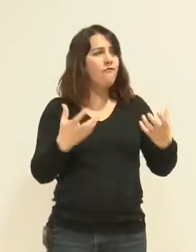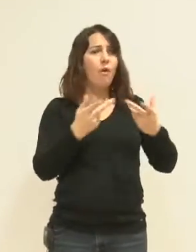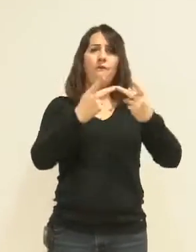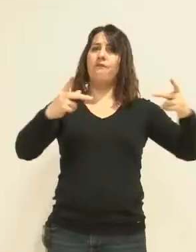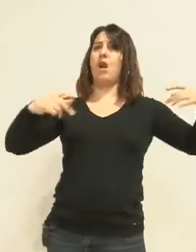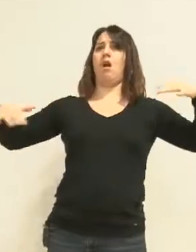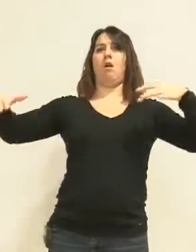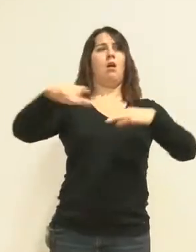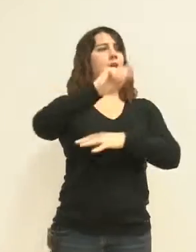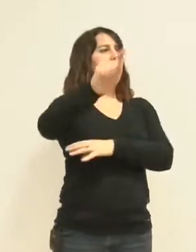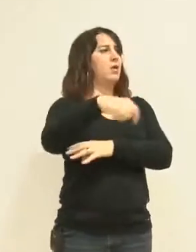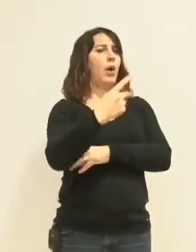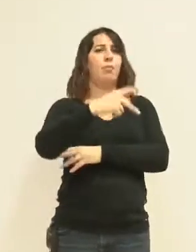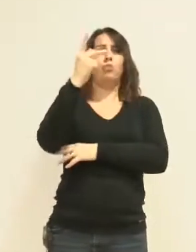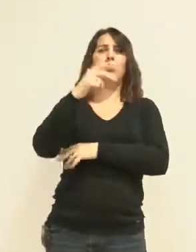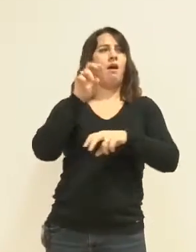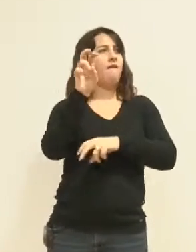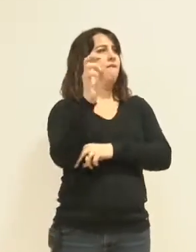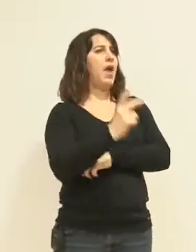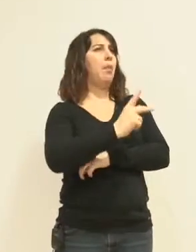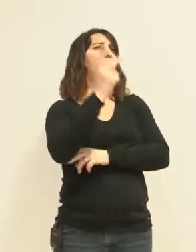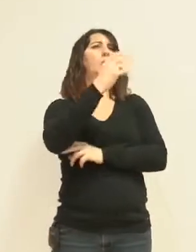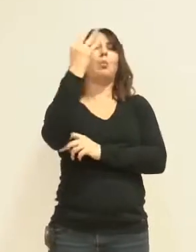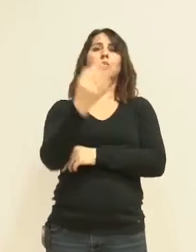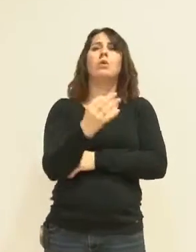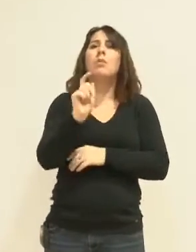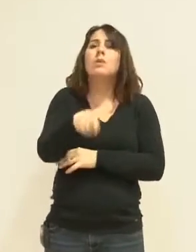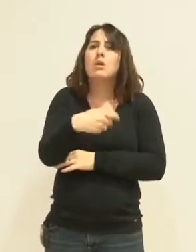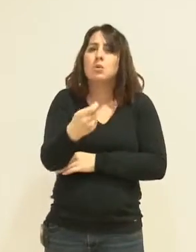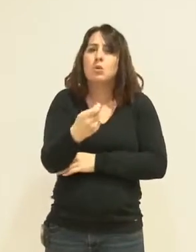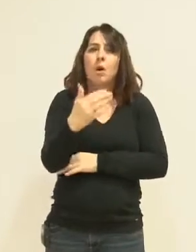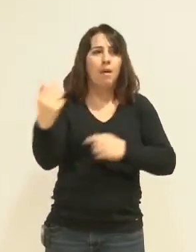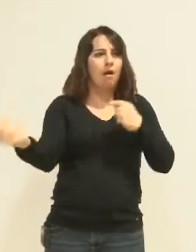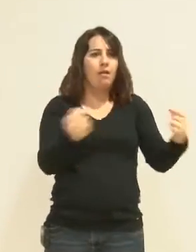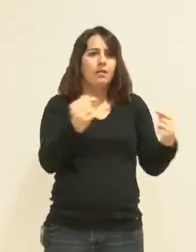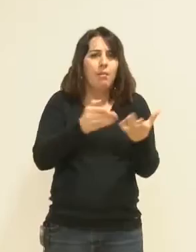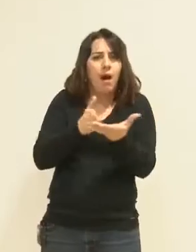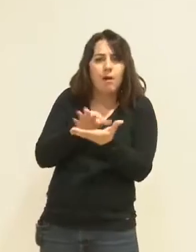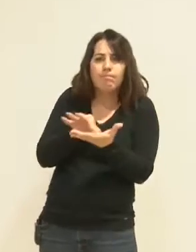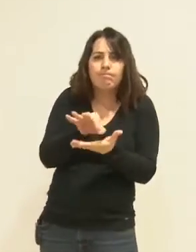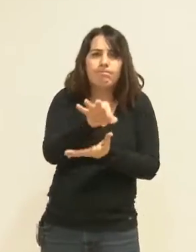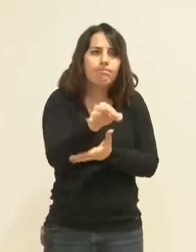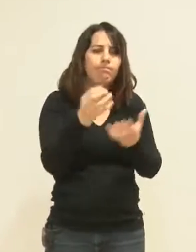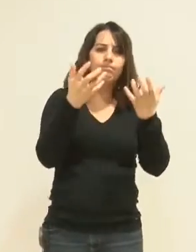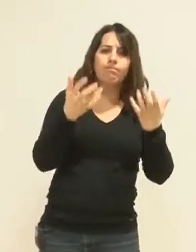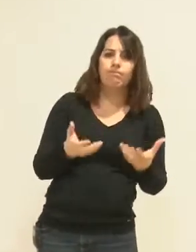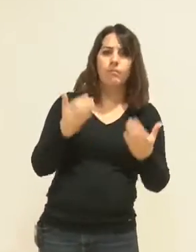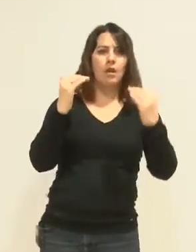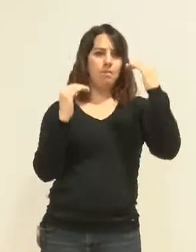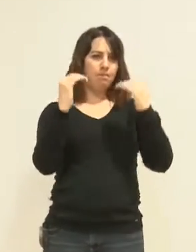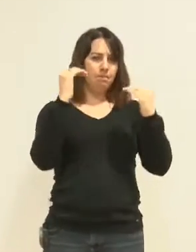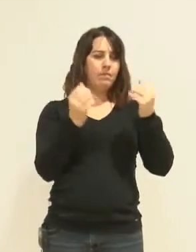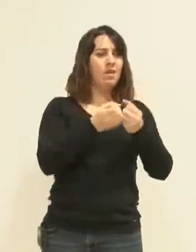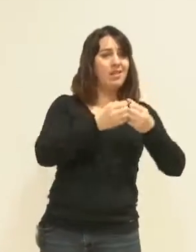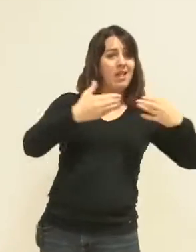cadre le plus naturel et le plus vert possible. Mais ce débat d'orientation cherche aussi à affirmer l'équilibre entre